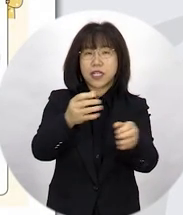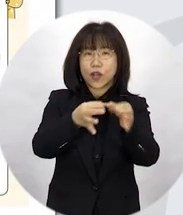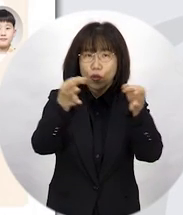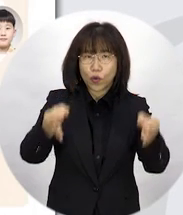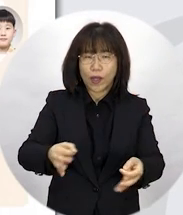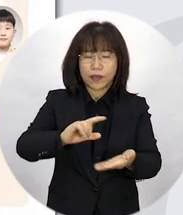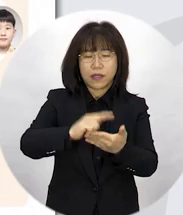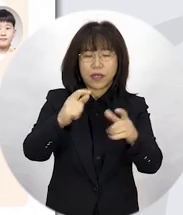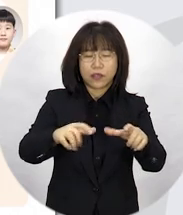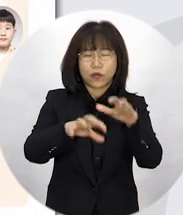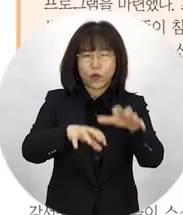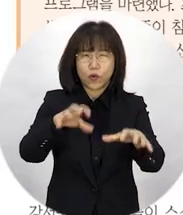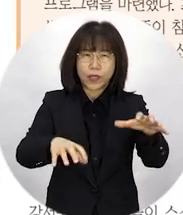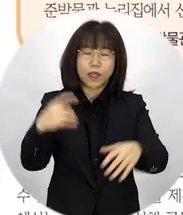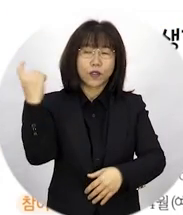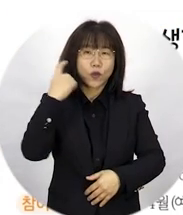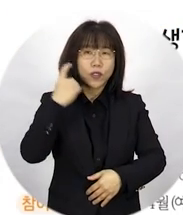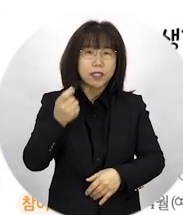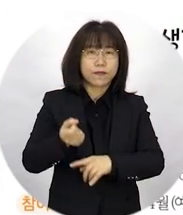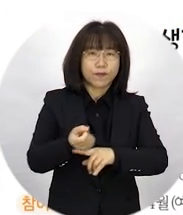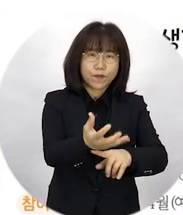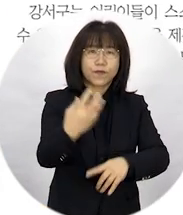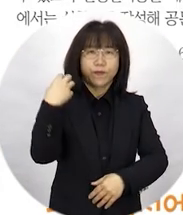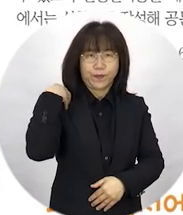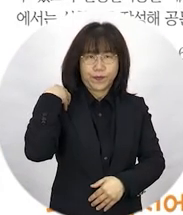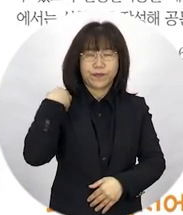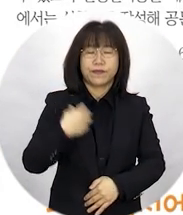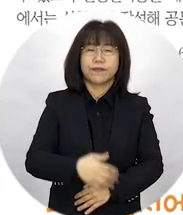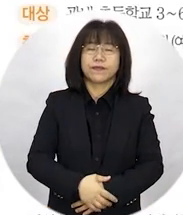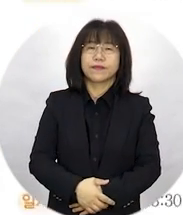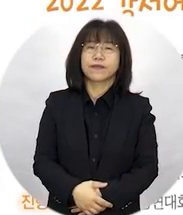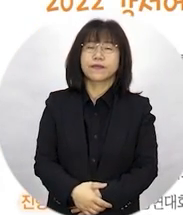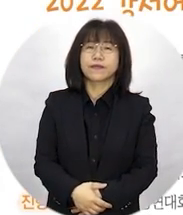강서고 곳곳에 다양한 소식을 전하게 됩니다